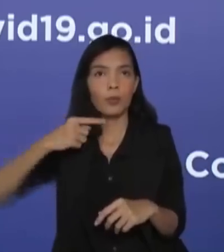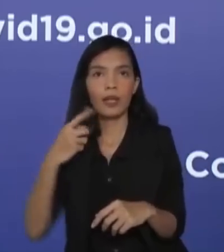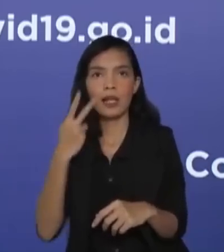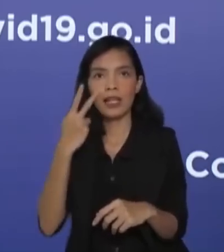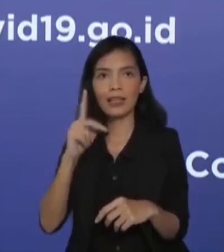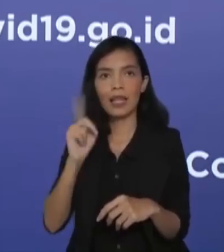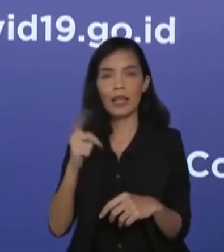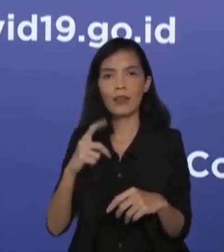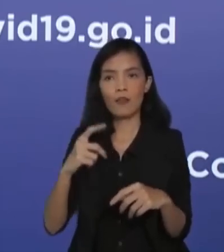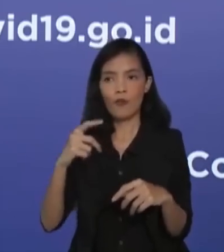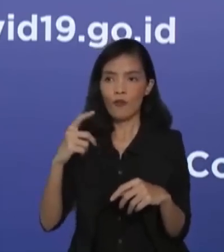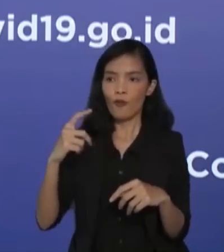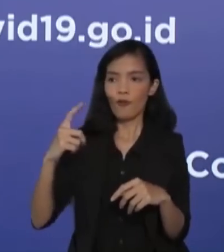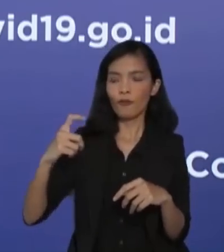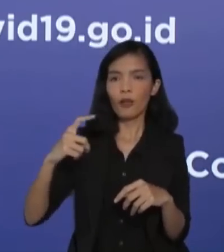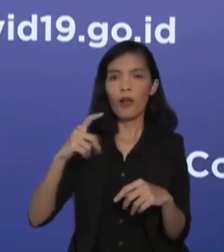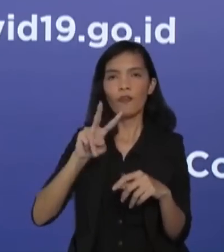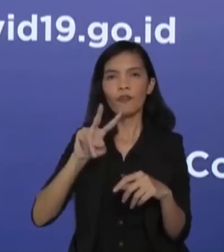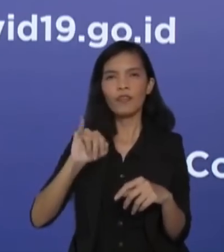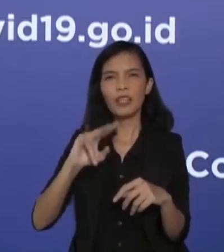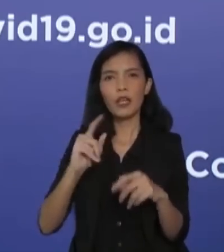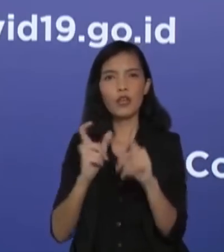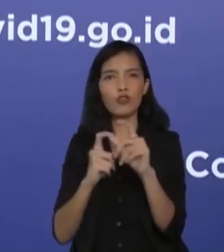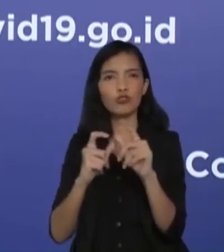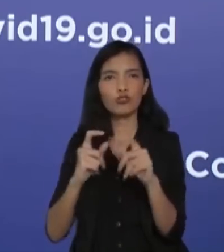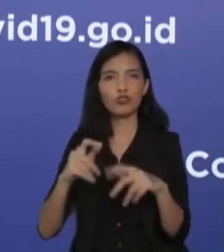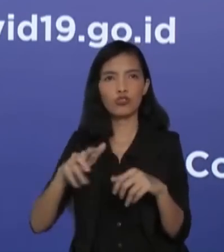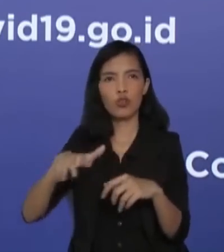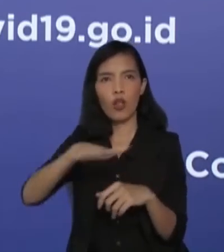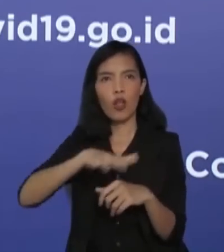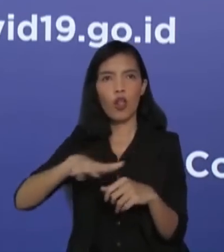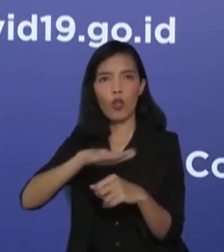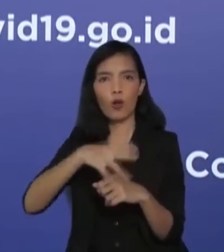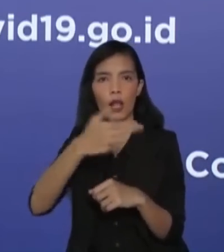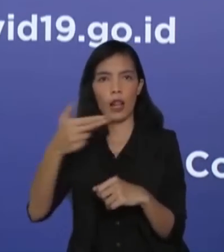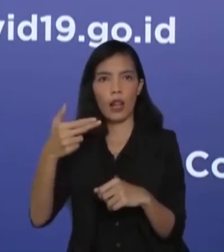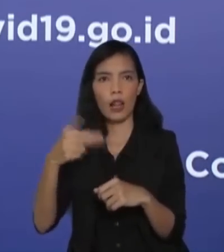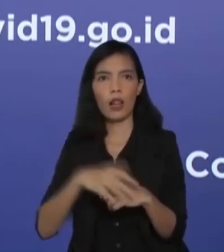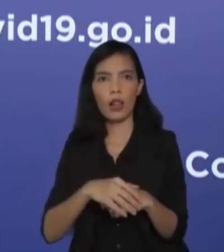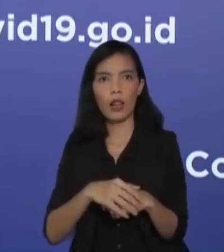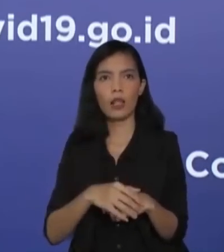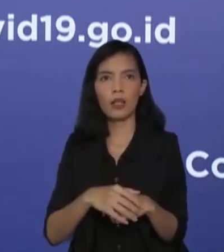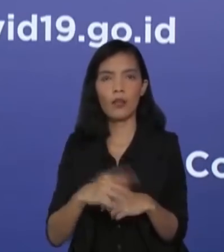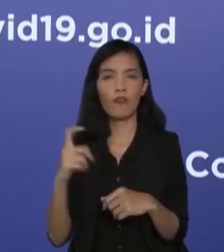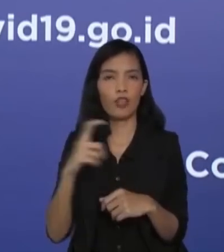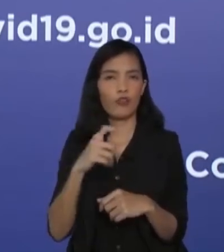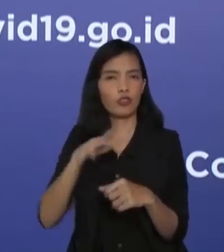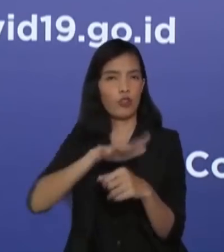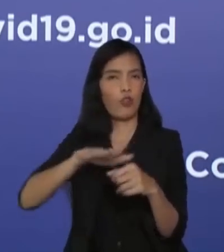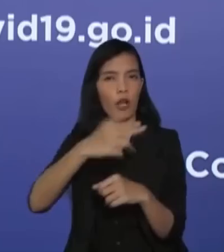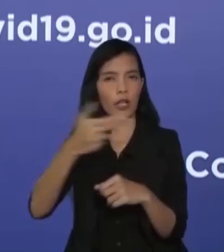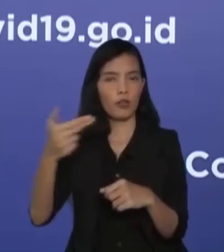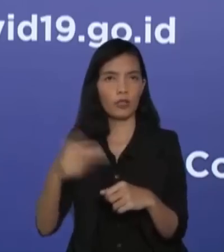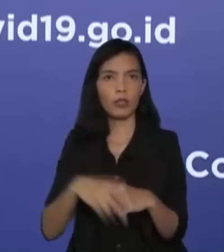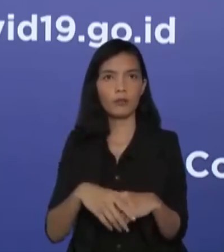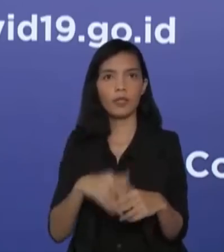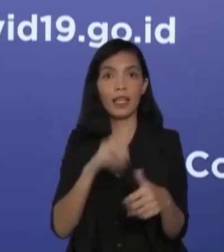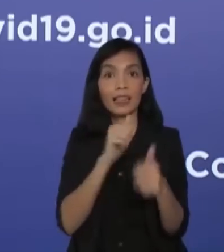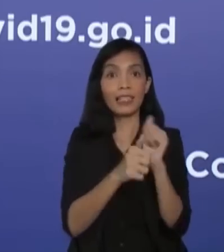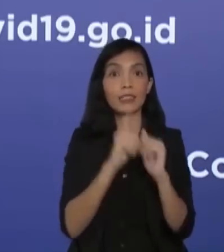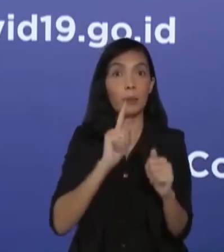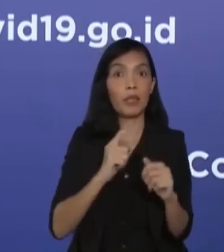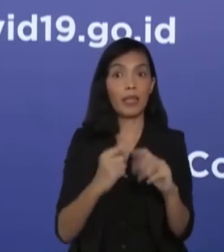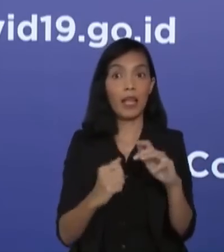virus lokal. Nah, selain rapid test yang produksinya akan mulai muncul minggu